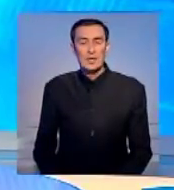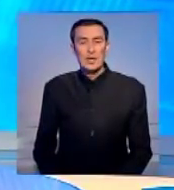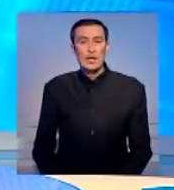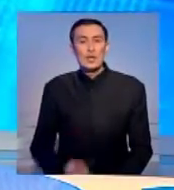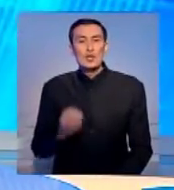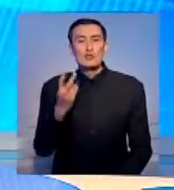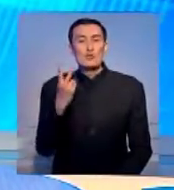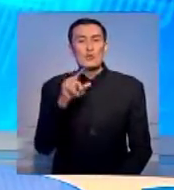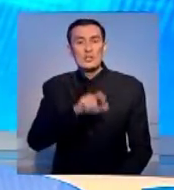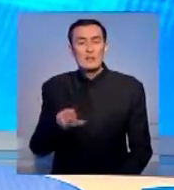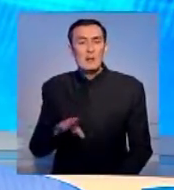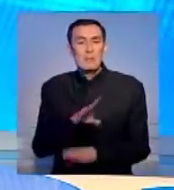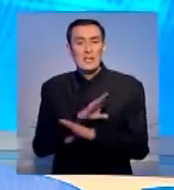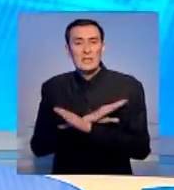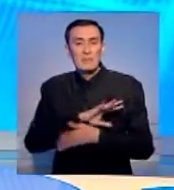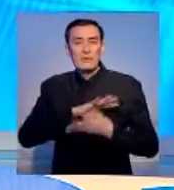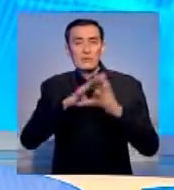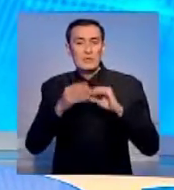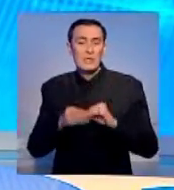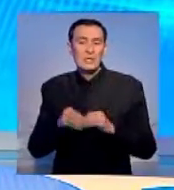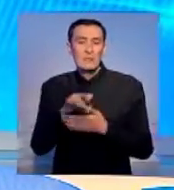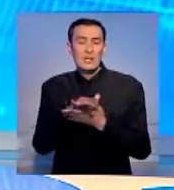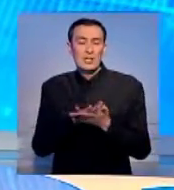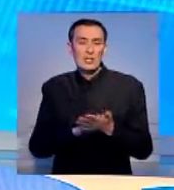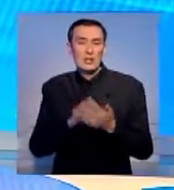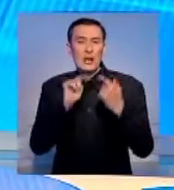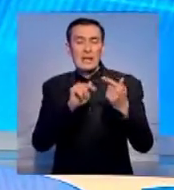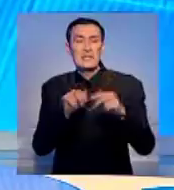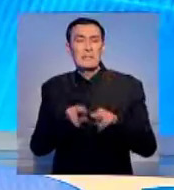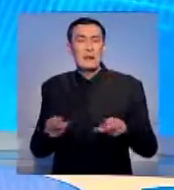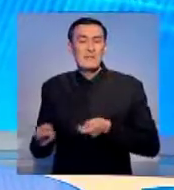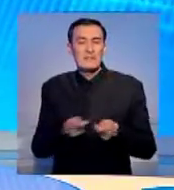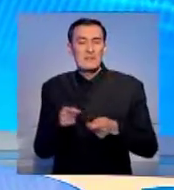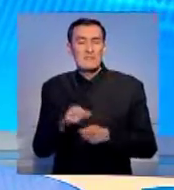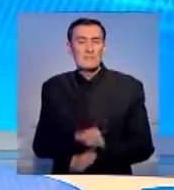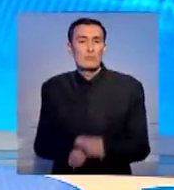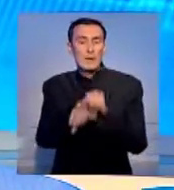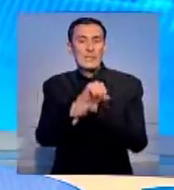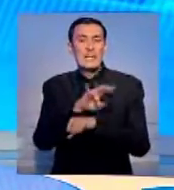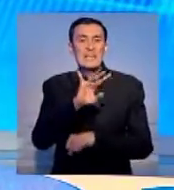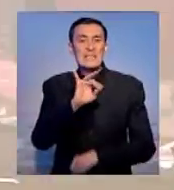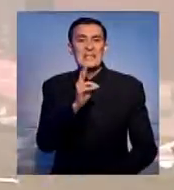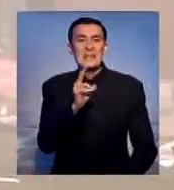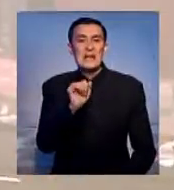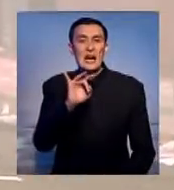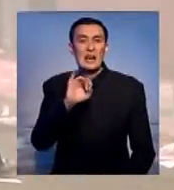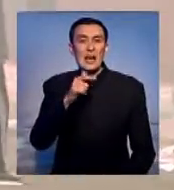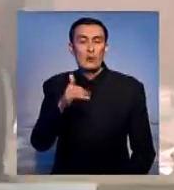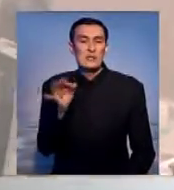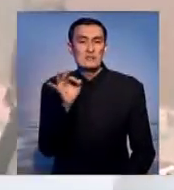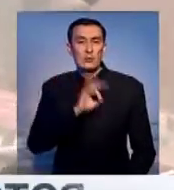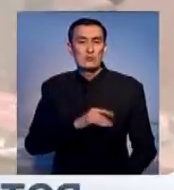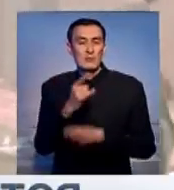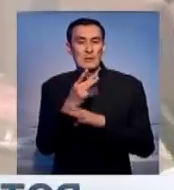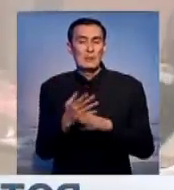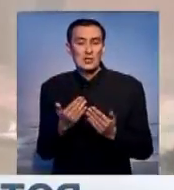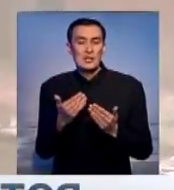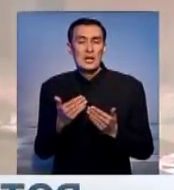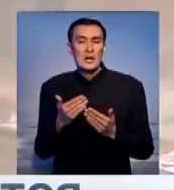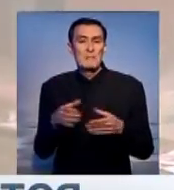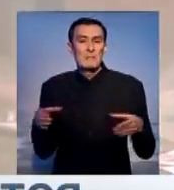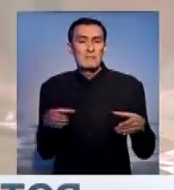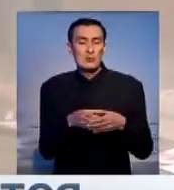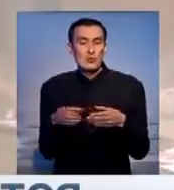Еще 2 человек погибли в результате продолжающихся антиправительственных выступлений в Никарагуа. Митингующие используют снаряды и минометы. Рост